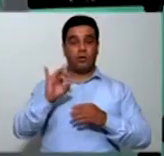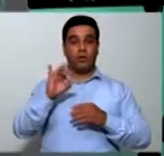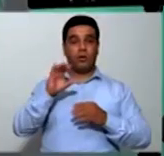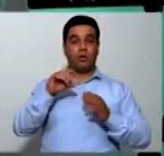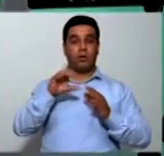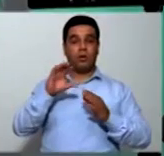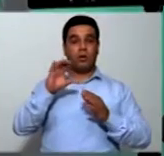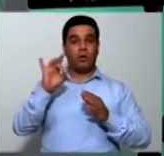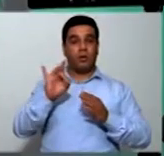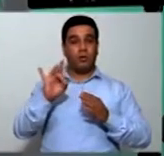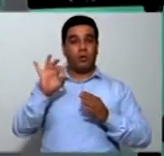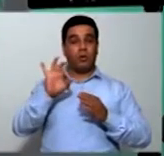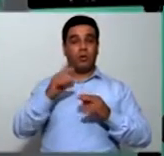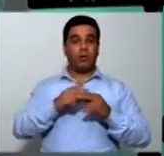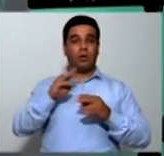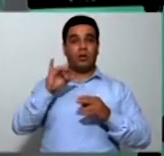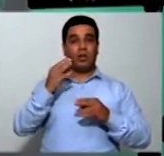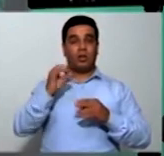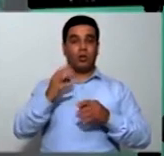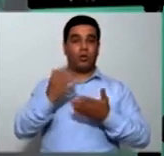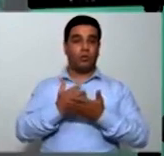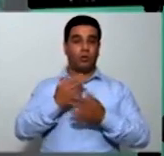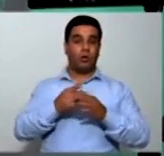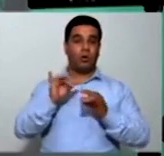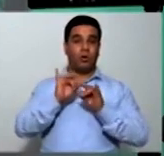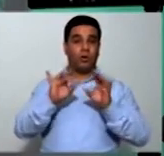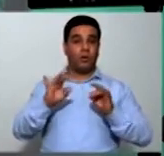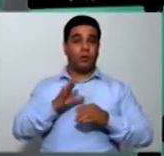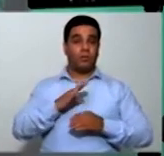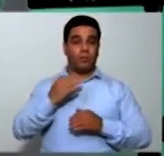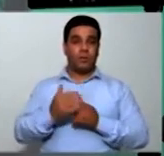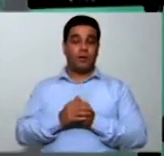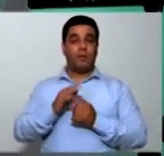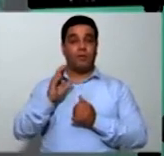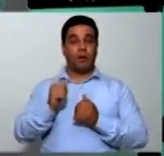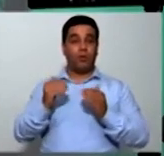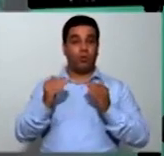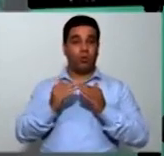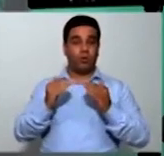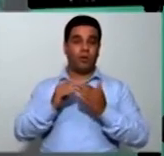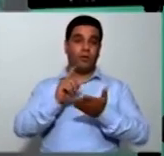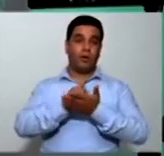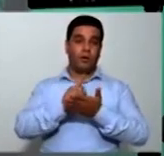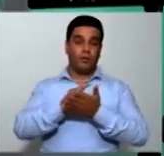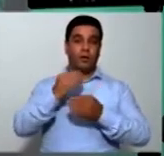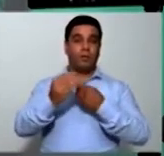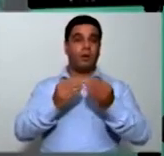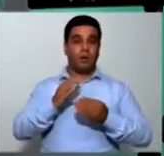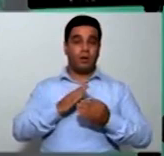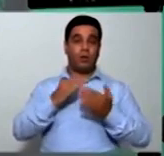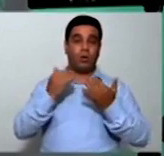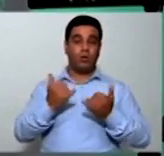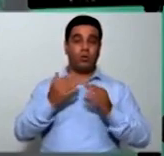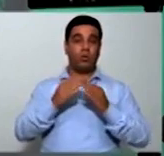Sotsialistik Respublikasining tashkil topishi mavzusini ko'rib chiqqan edik va uyga vazifalar berilgan edi.